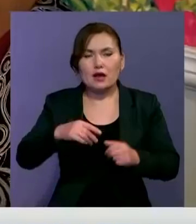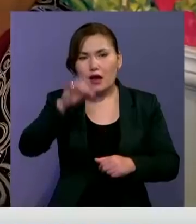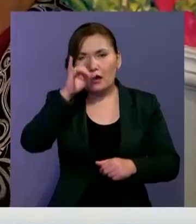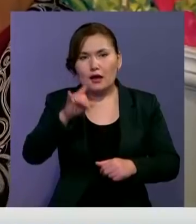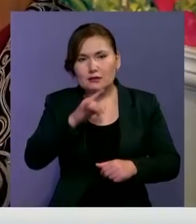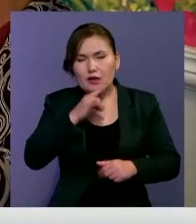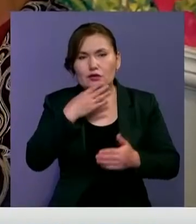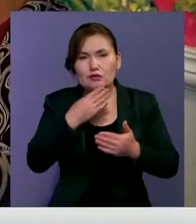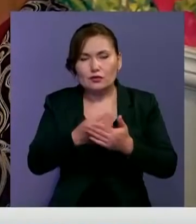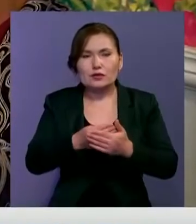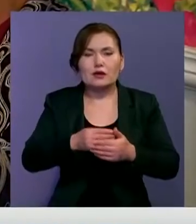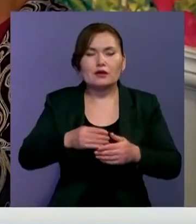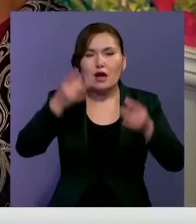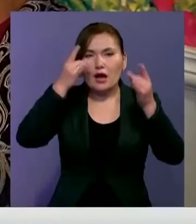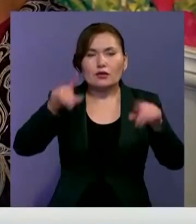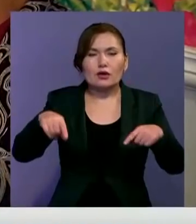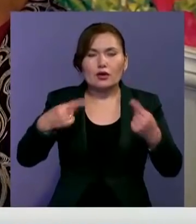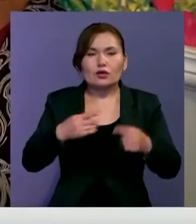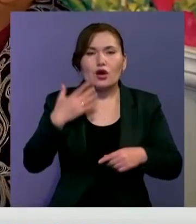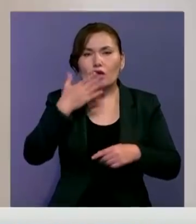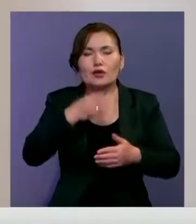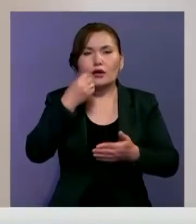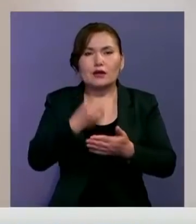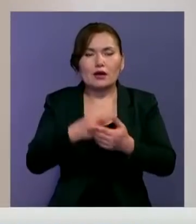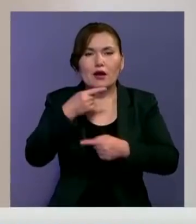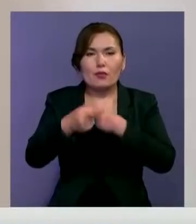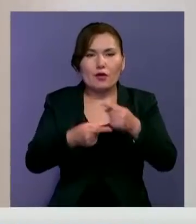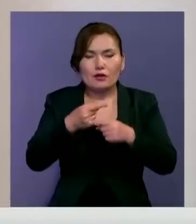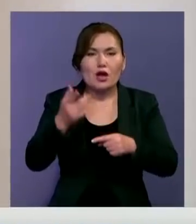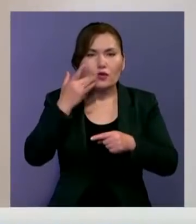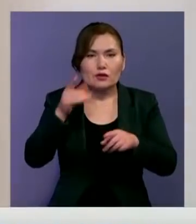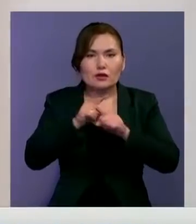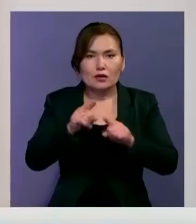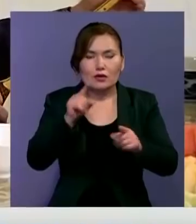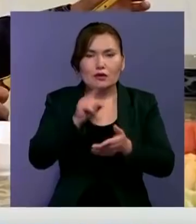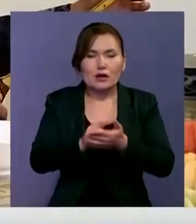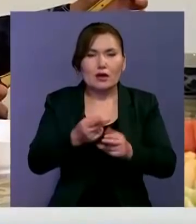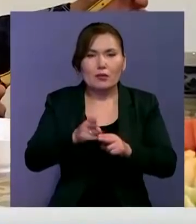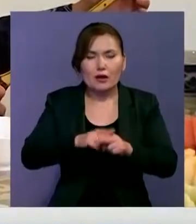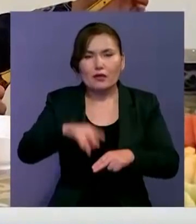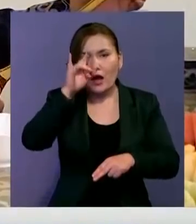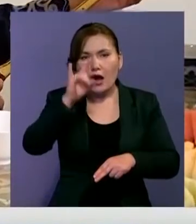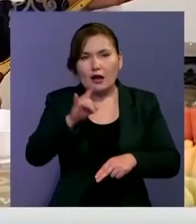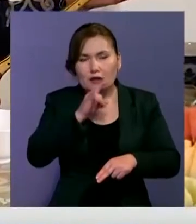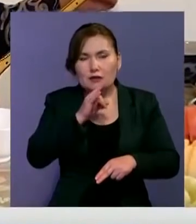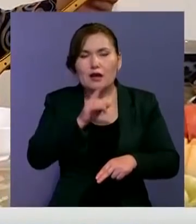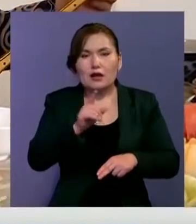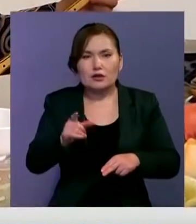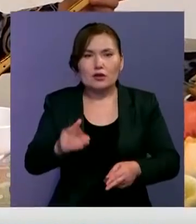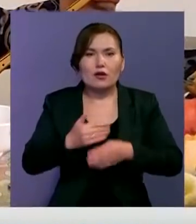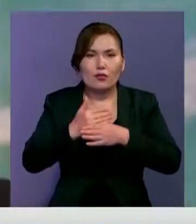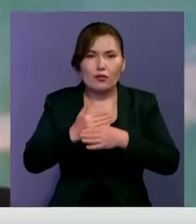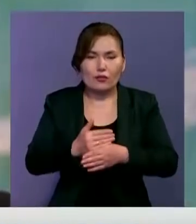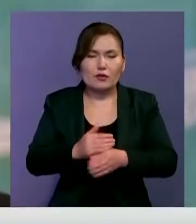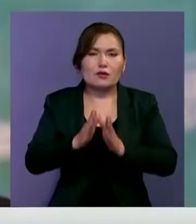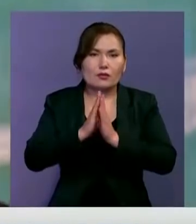Атаның қанымен, ананың ақ сүтімен дарыған ұлттық құндылықтарымыздан ешқашан ажырамаймыз. Елдегі ағайынға осылай деп сәлем айтыңдар деп